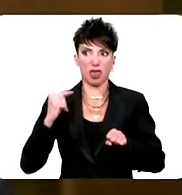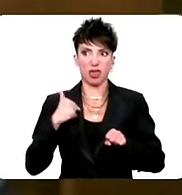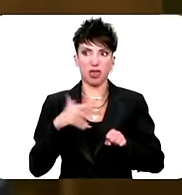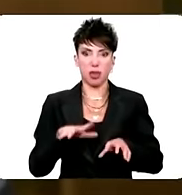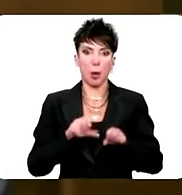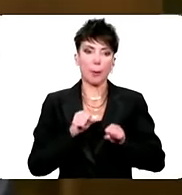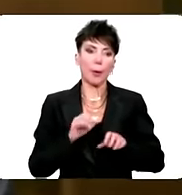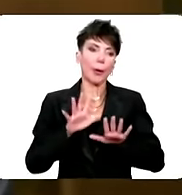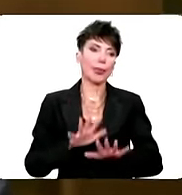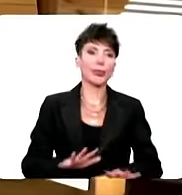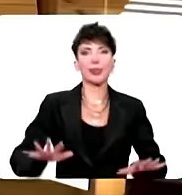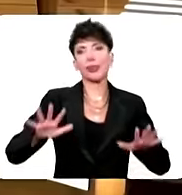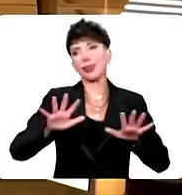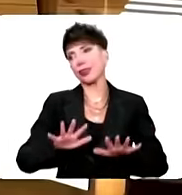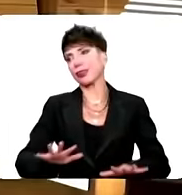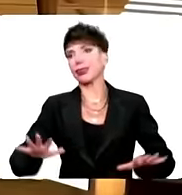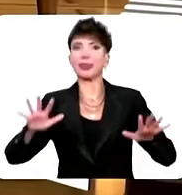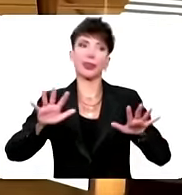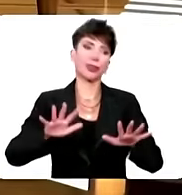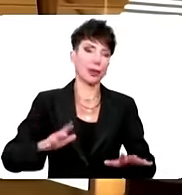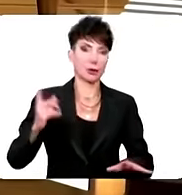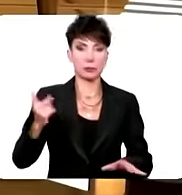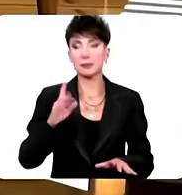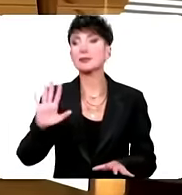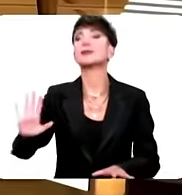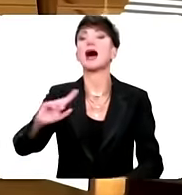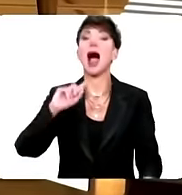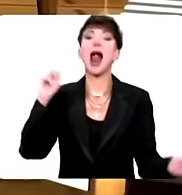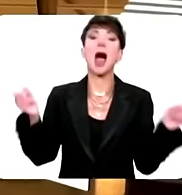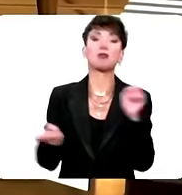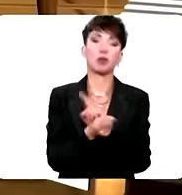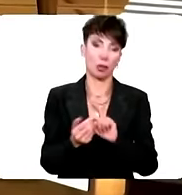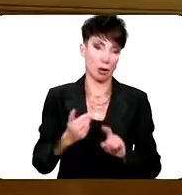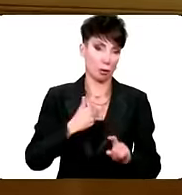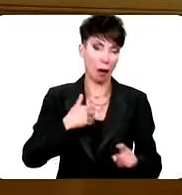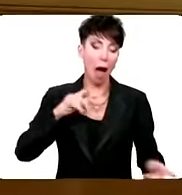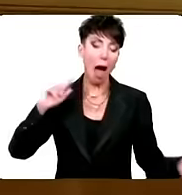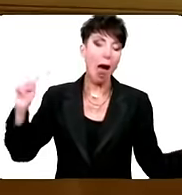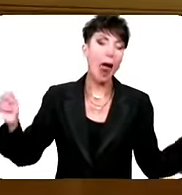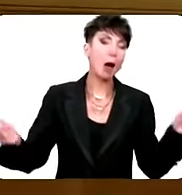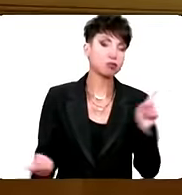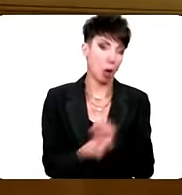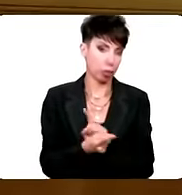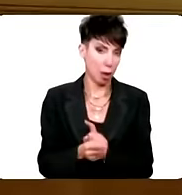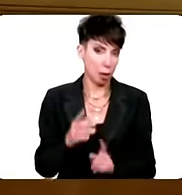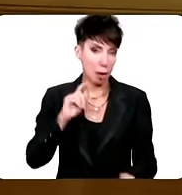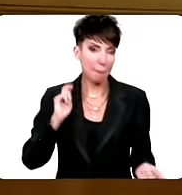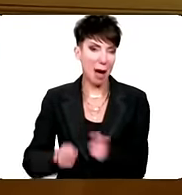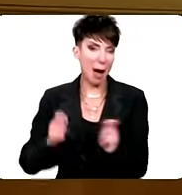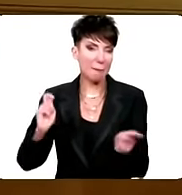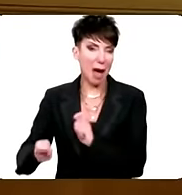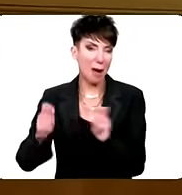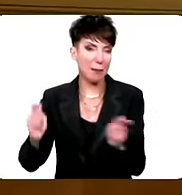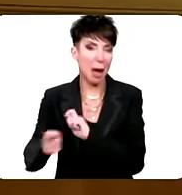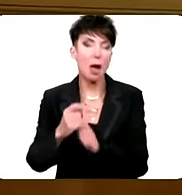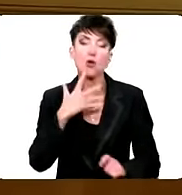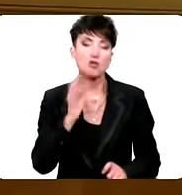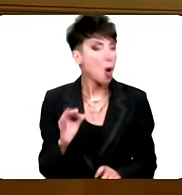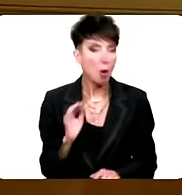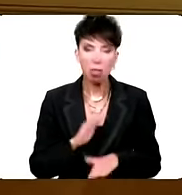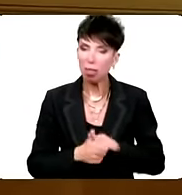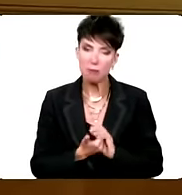χαλαρωτική διακυβέρνηση τα επόμενα χρόνια. Εμείς θα κάνουμε το. Κοιτάξτε, όπως σας είπα, δεν με ενδιαφέρει